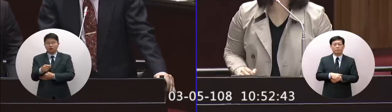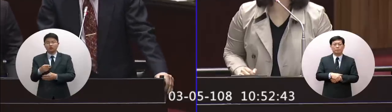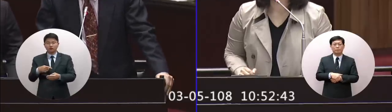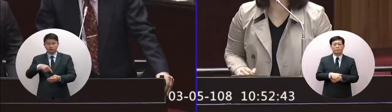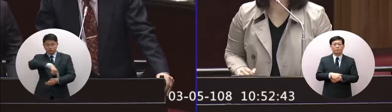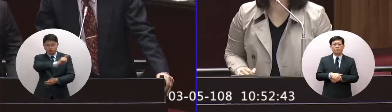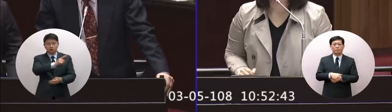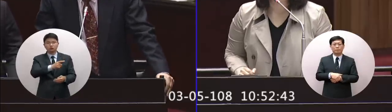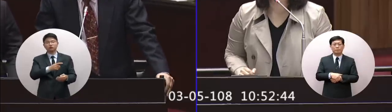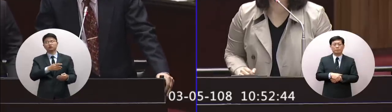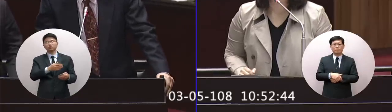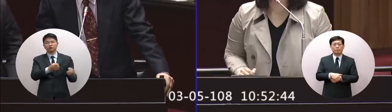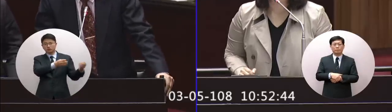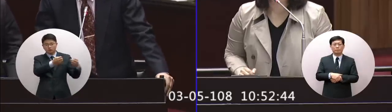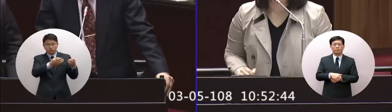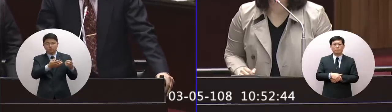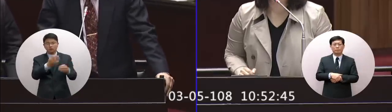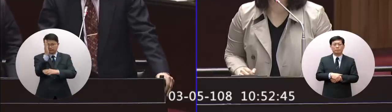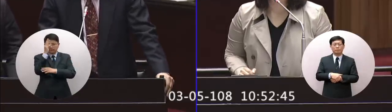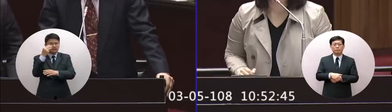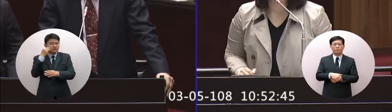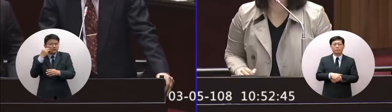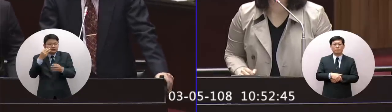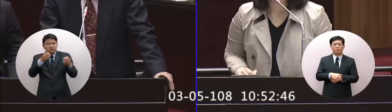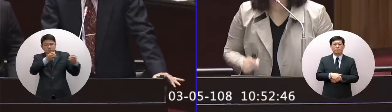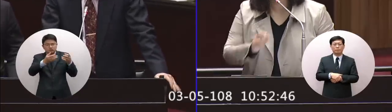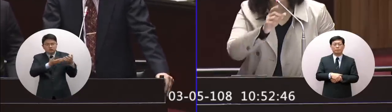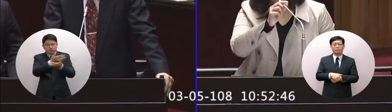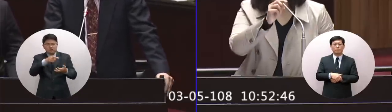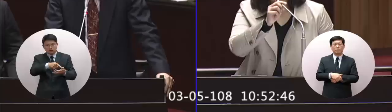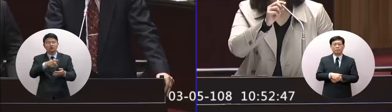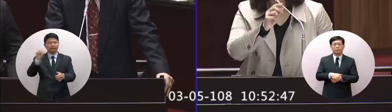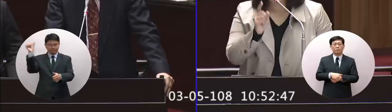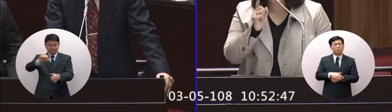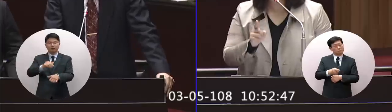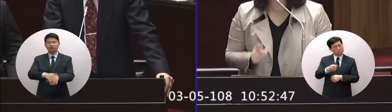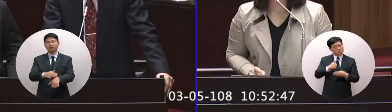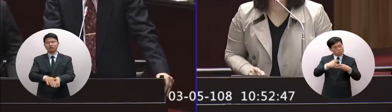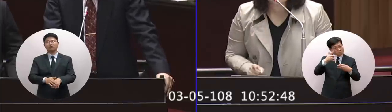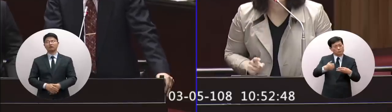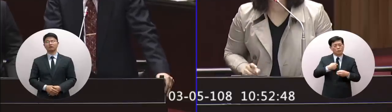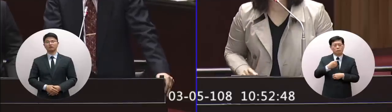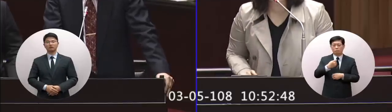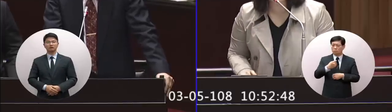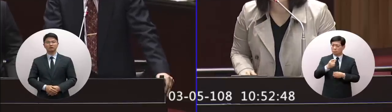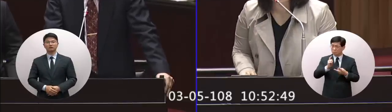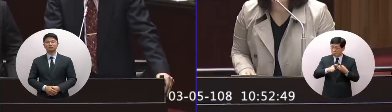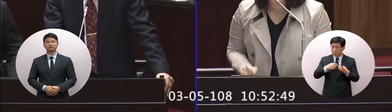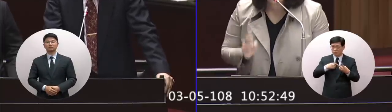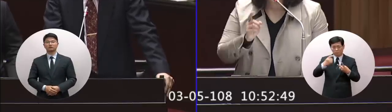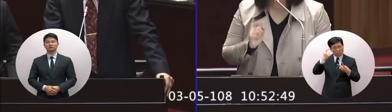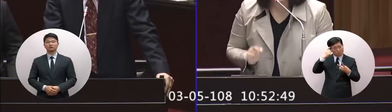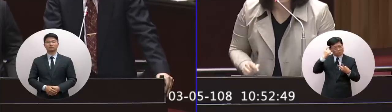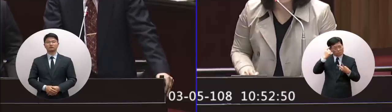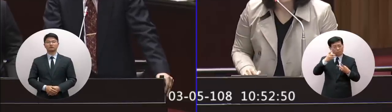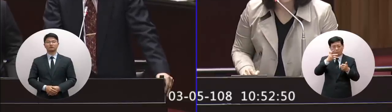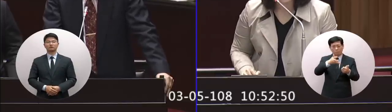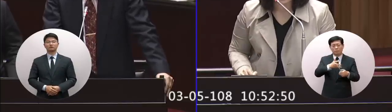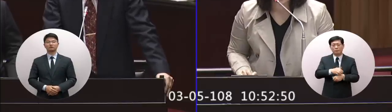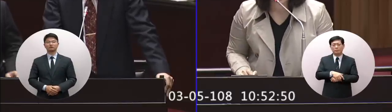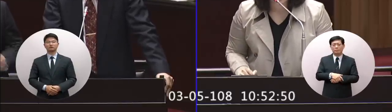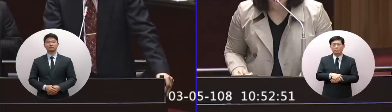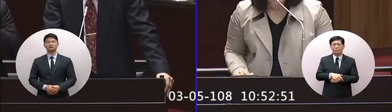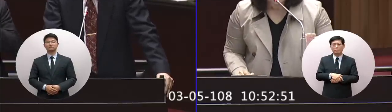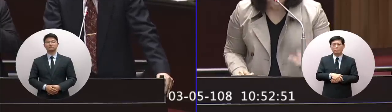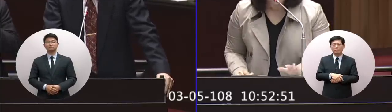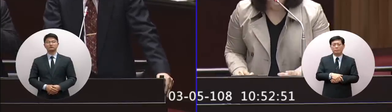去跟人家谈政治协议，才要受到处罚。 那主委，这个就是我另外一个想要请教